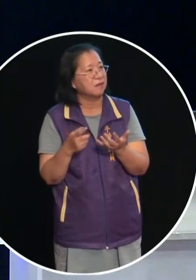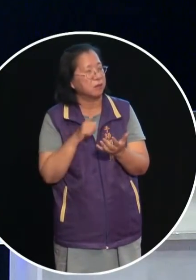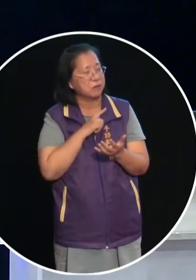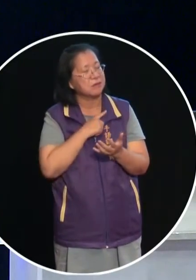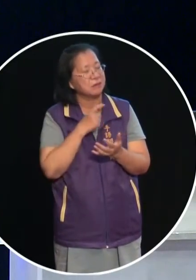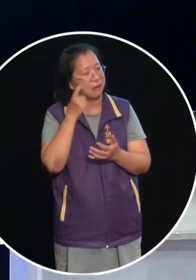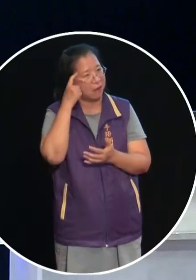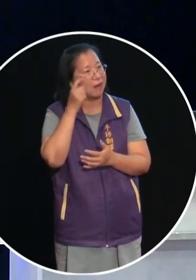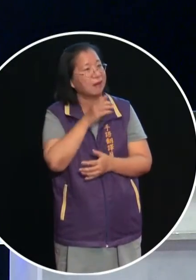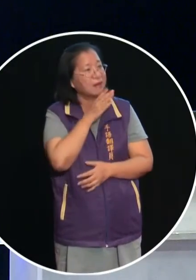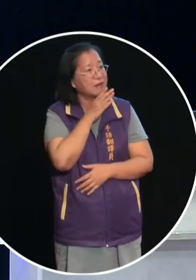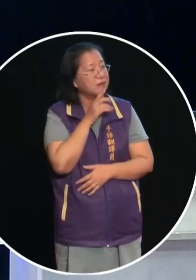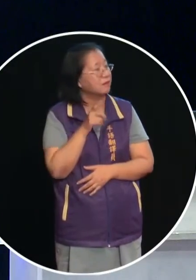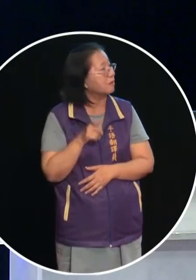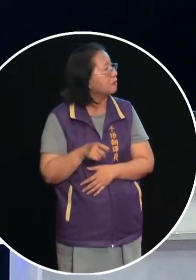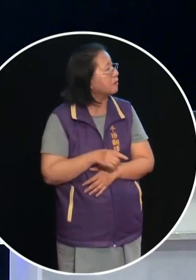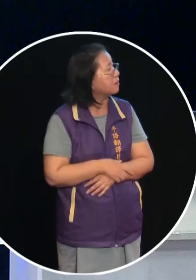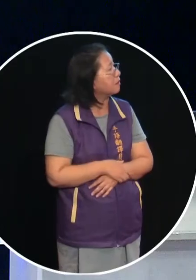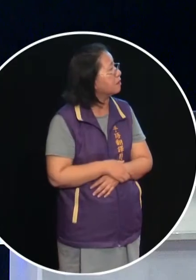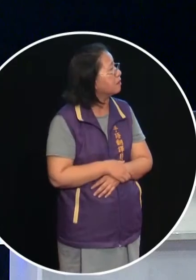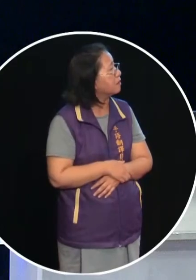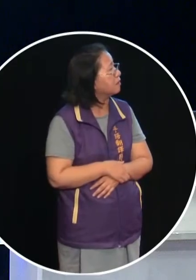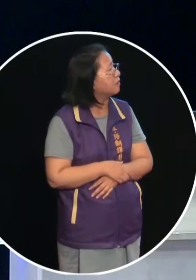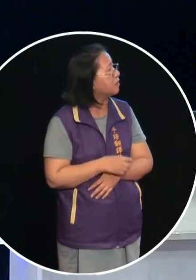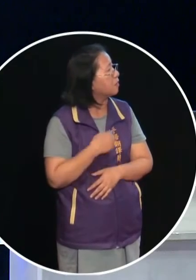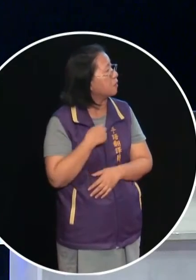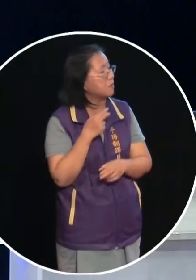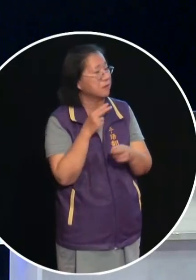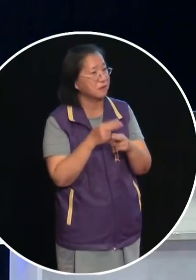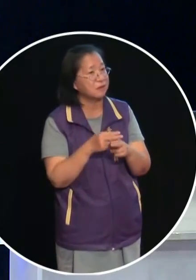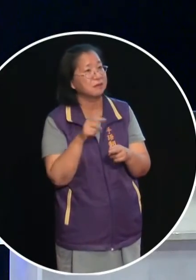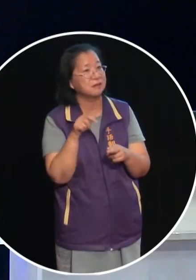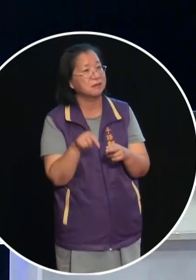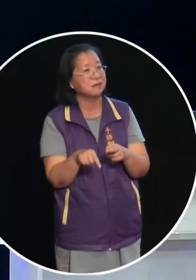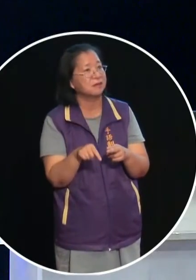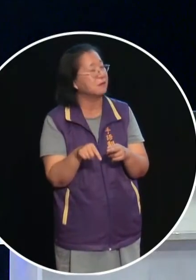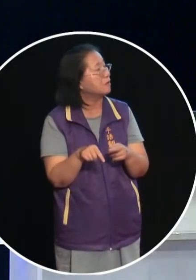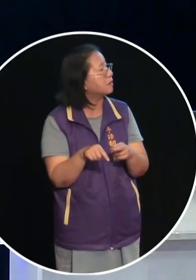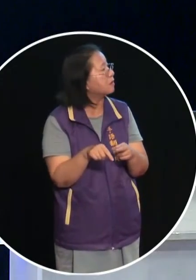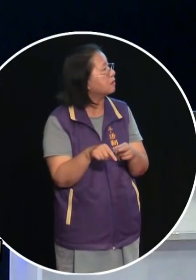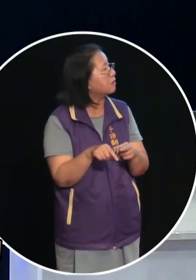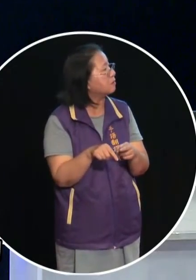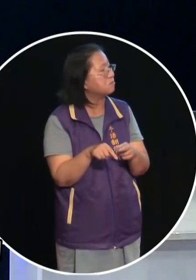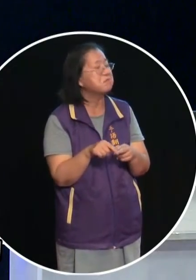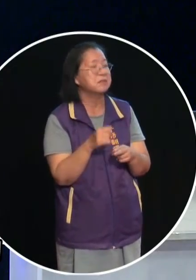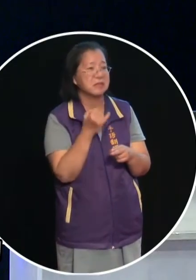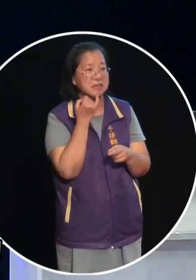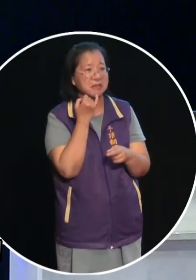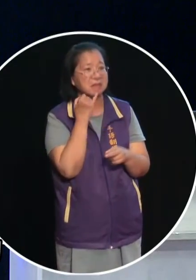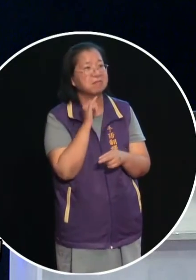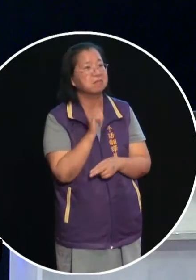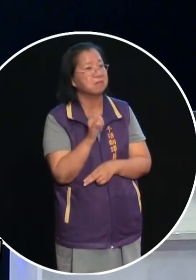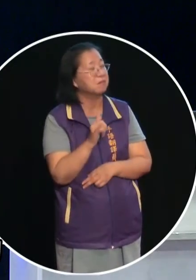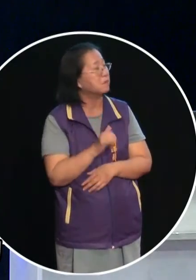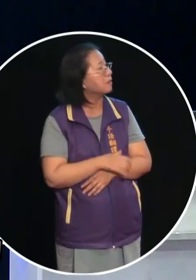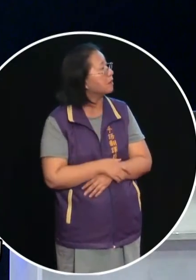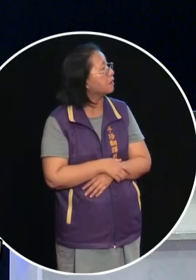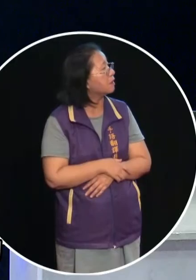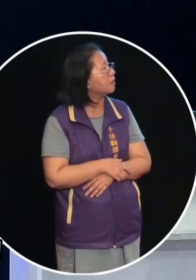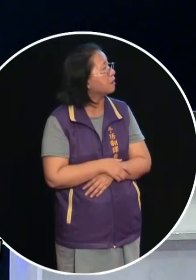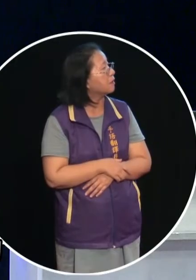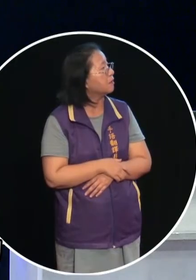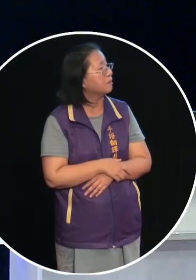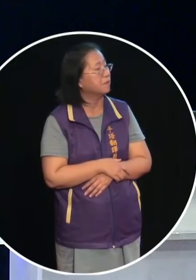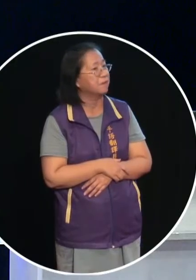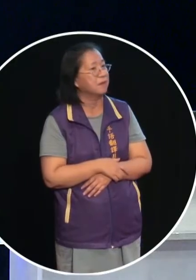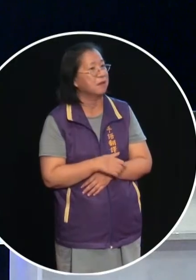点，可能不见解，但是我相信这个是都比较合理的。那么这个部分觉得依赖他也不